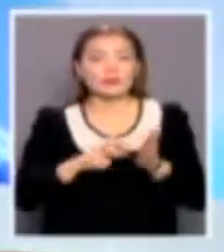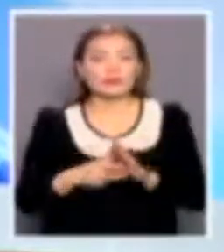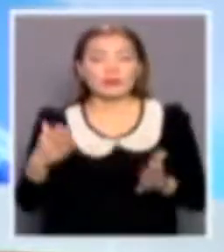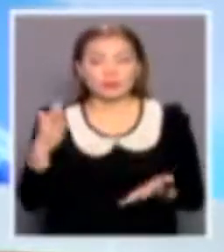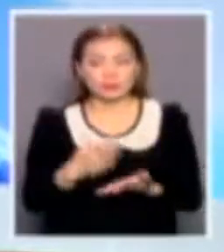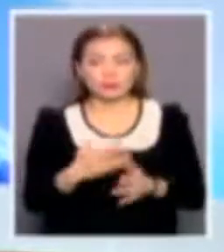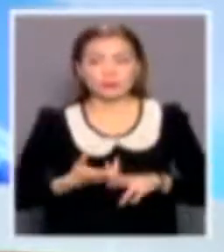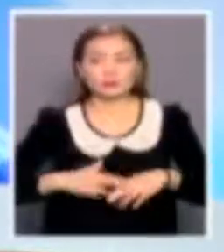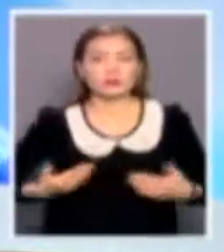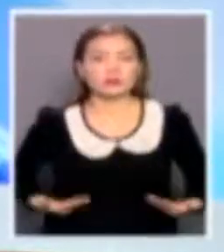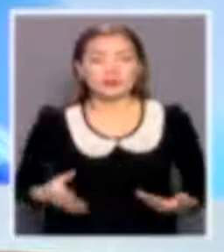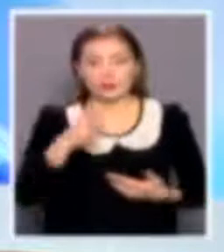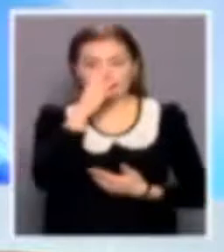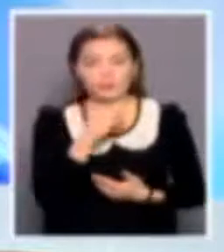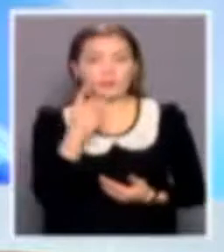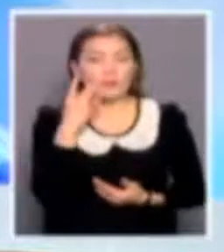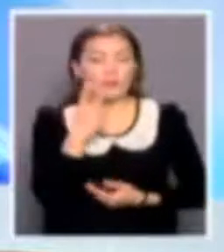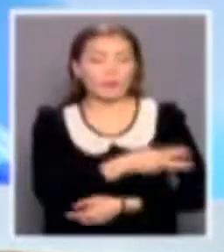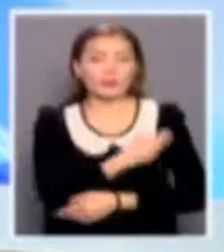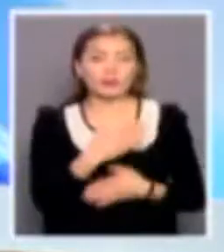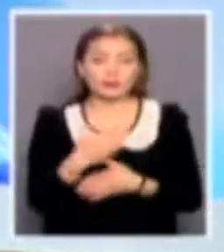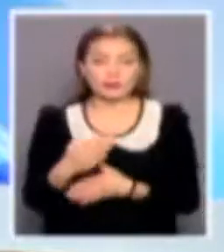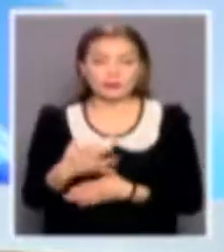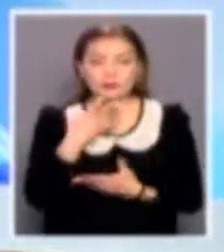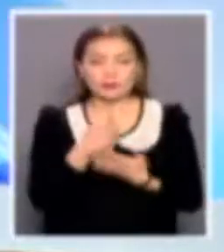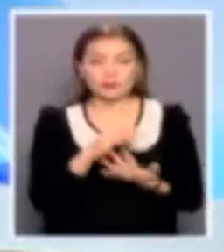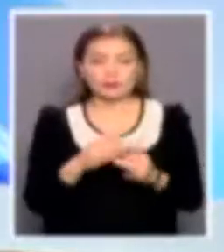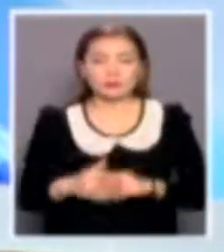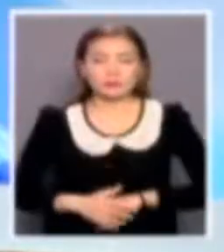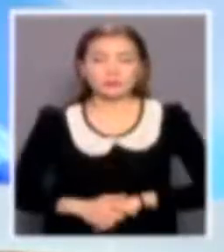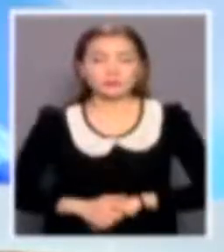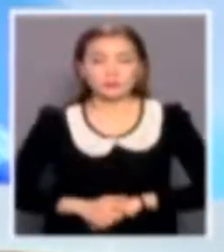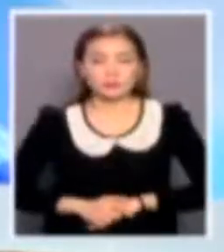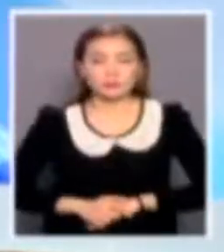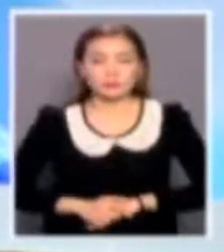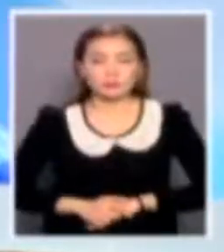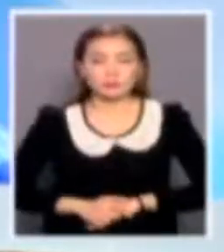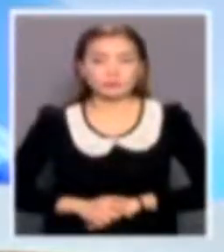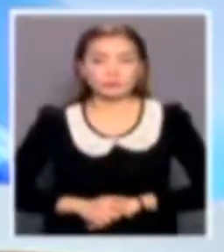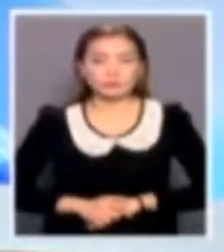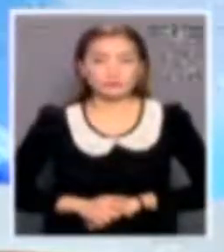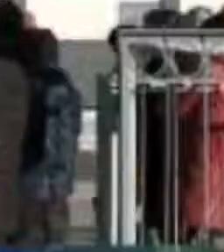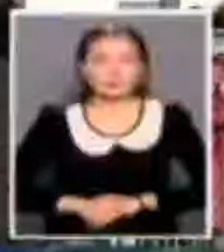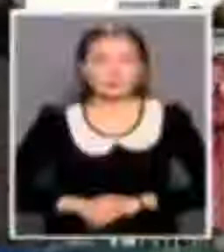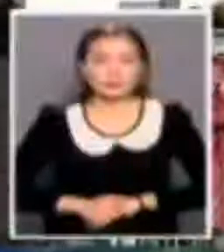амбулатория. Теперь жители смогут получать медицинскую помощь в родном селе. Продолжение темы в следующем сюжете.